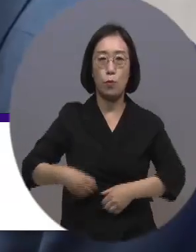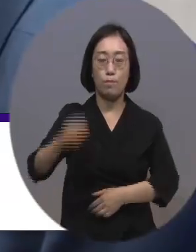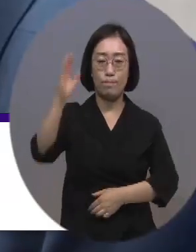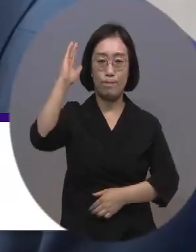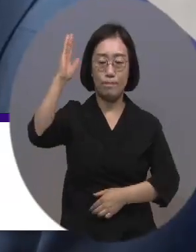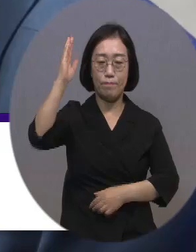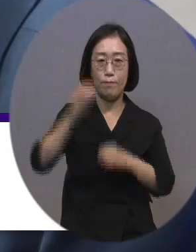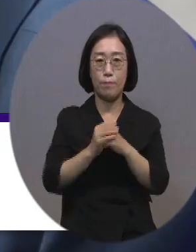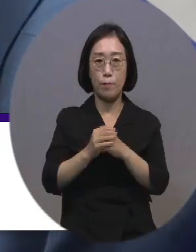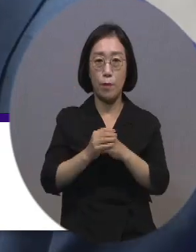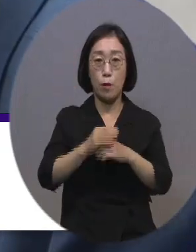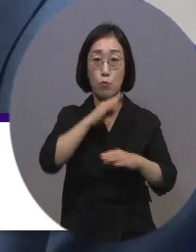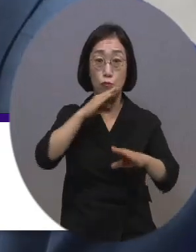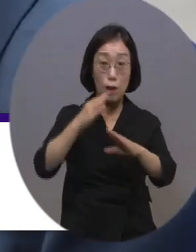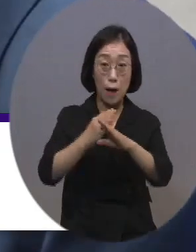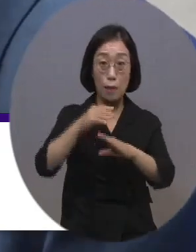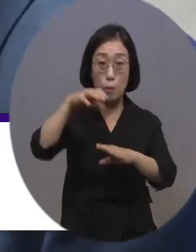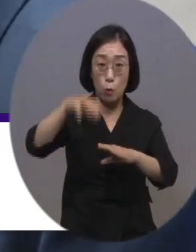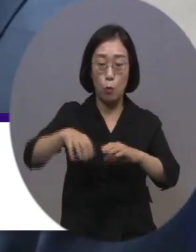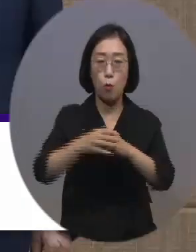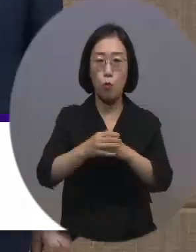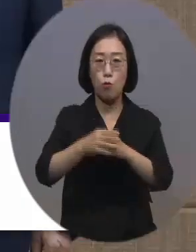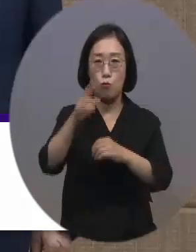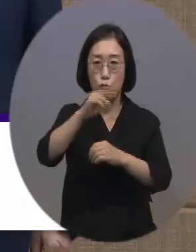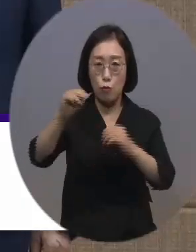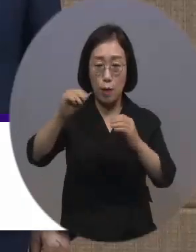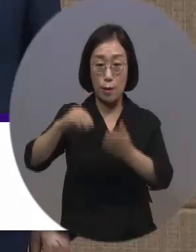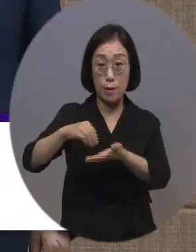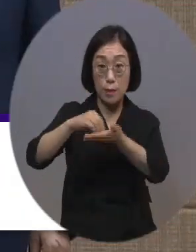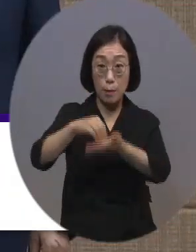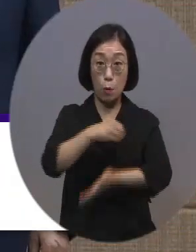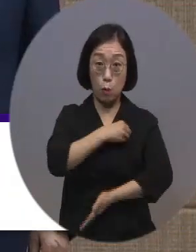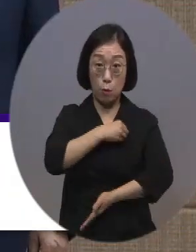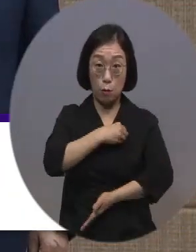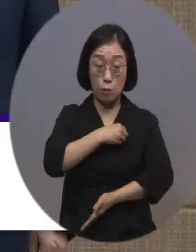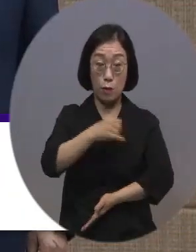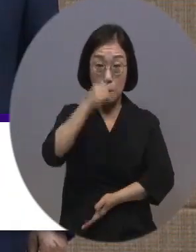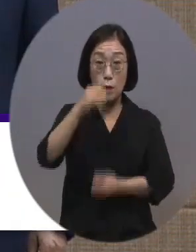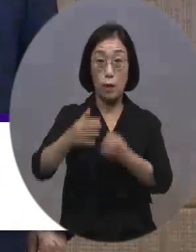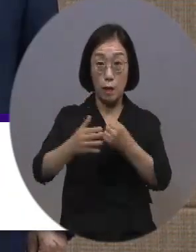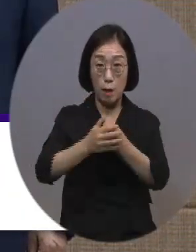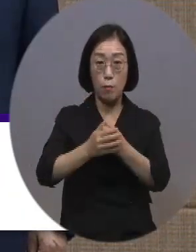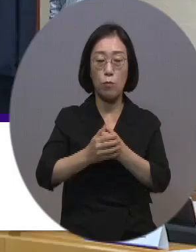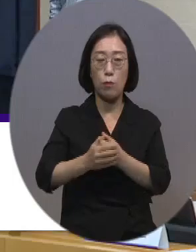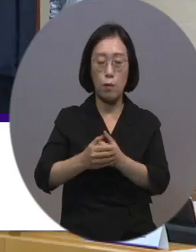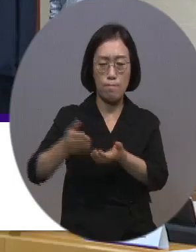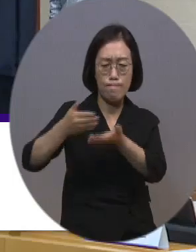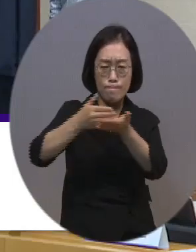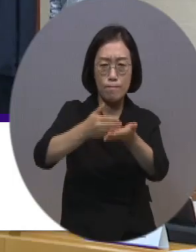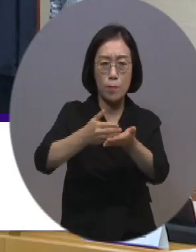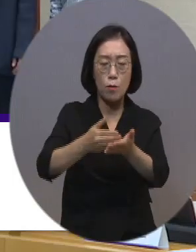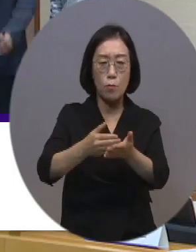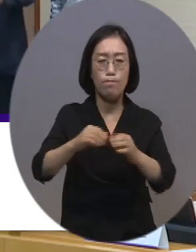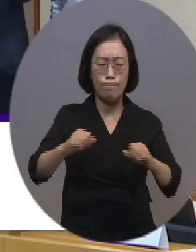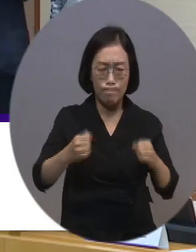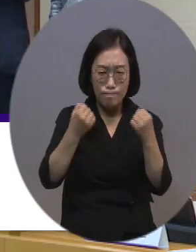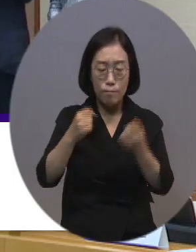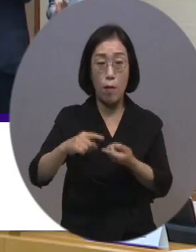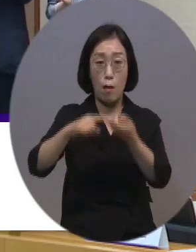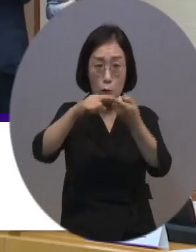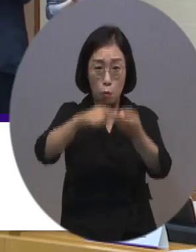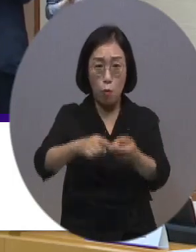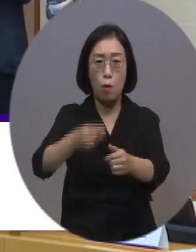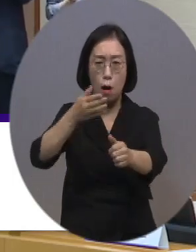강조했습니다. 또한 북한도 유엔 회원국으로서 11월 UPR에서 개최되는 권고사항들을 받아들이고 주민들의